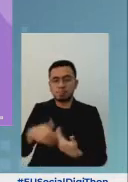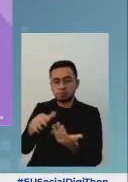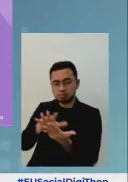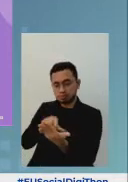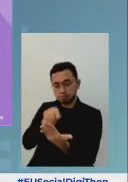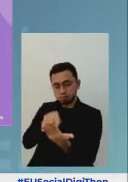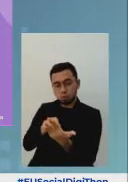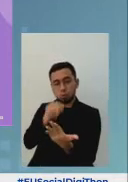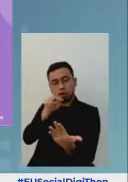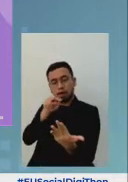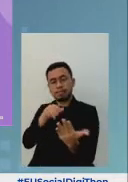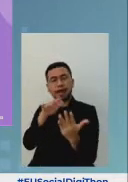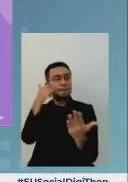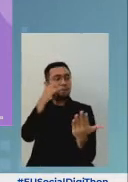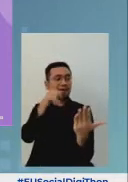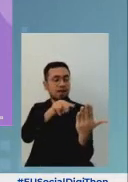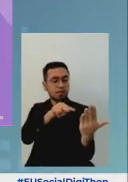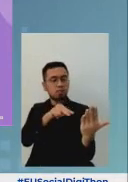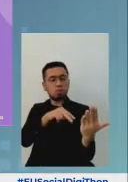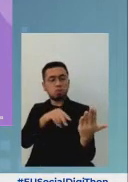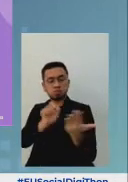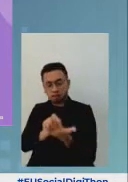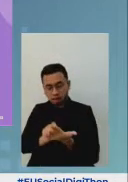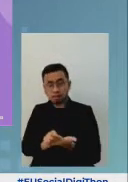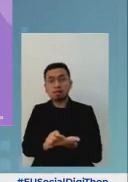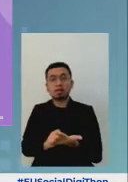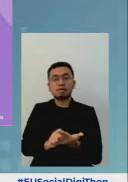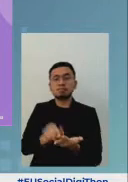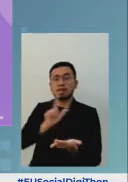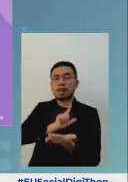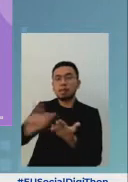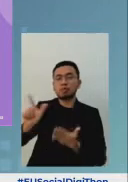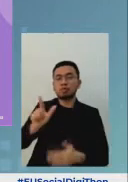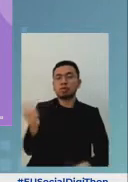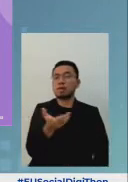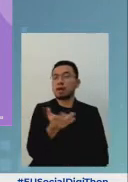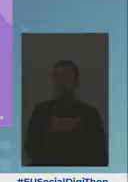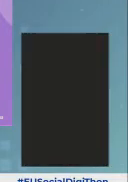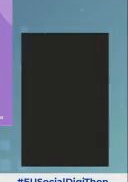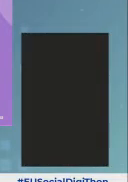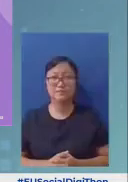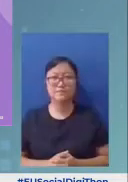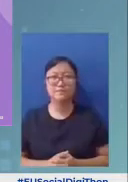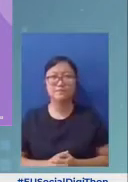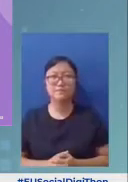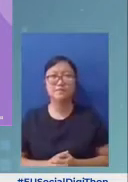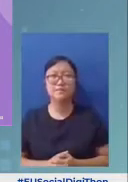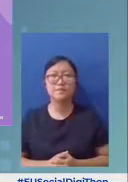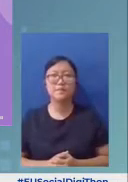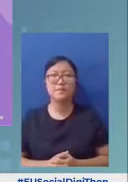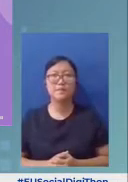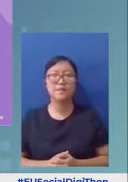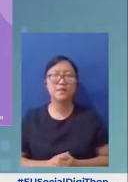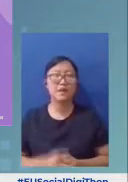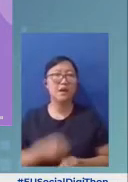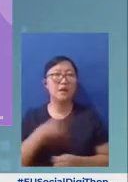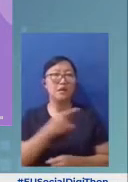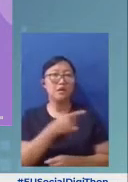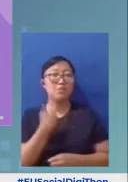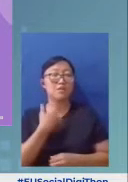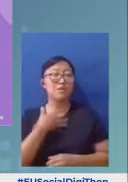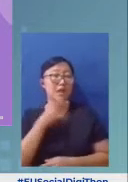Nah, kemudian laporkan. Laporkannya kepada siapa? Kita bisa melapor ke platform media sosialnya.